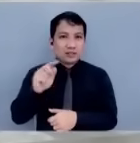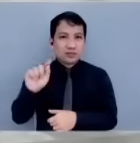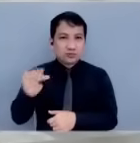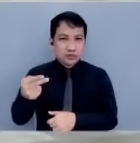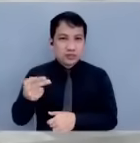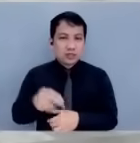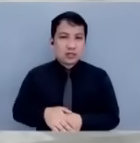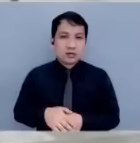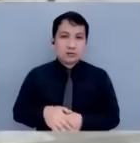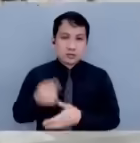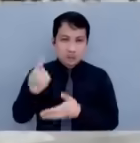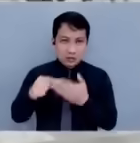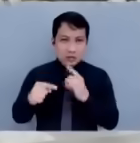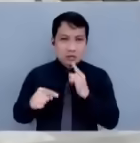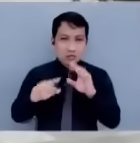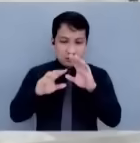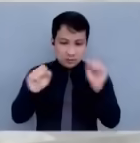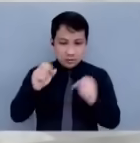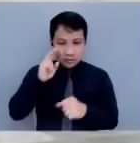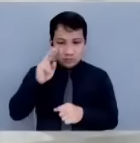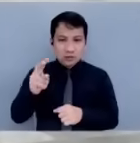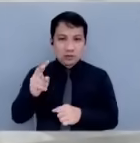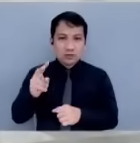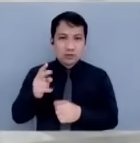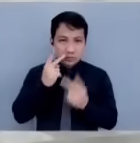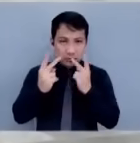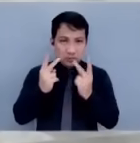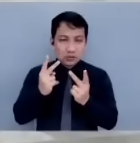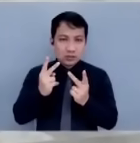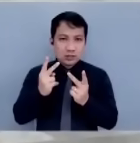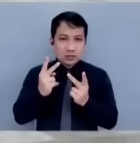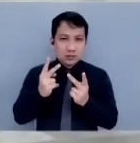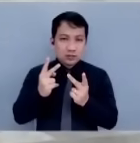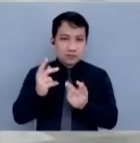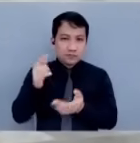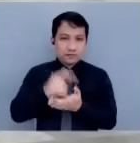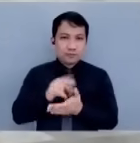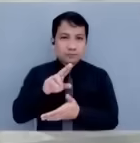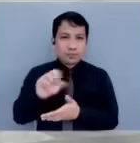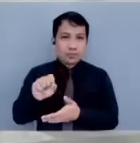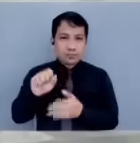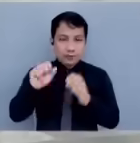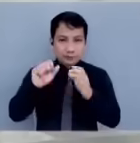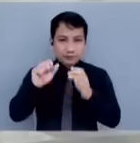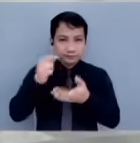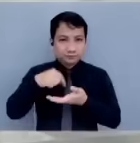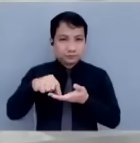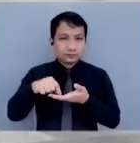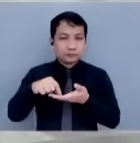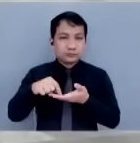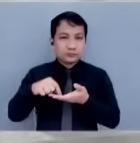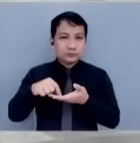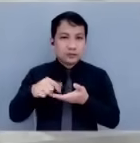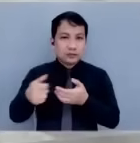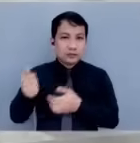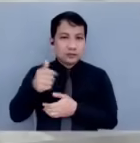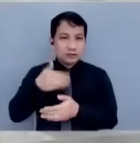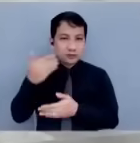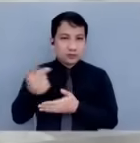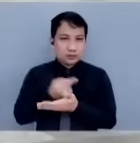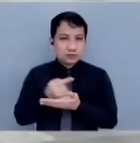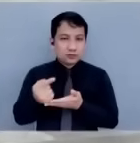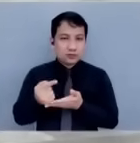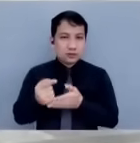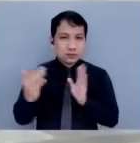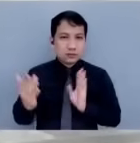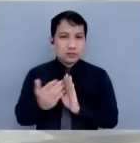at kinumpirma rin ni Pangulong Bongbong Marcos na bibisita nga sa Pilipinas si U.S. Secretary of State sa susunod na linggo at posibleng